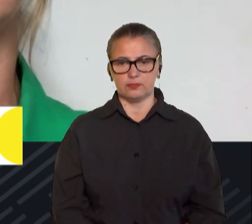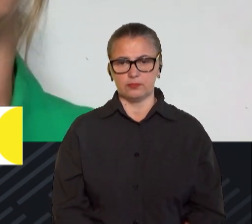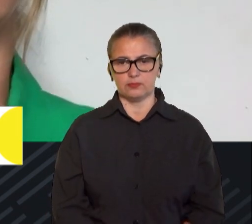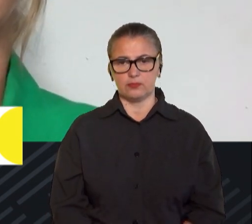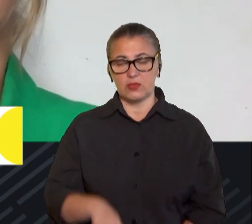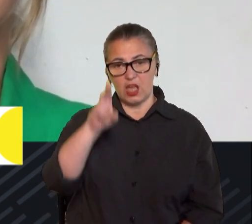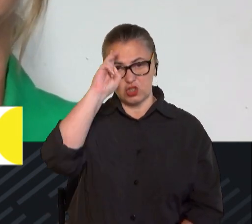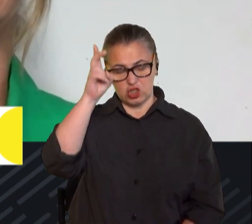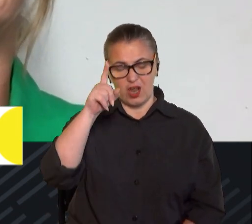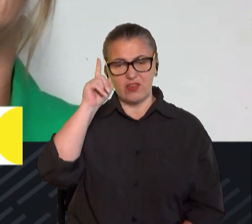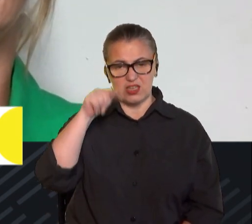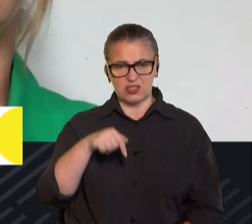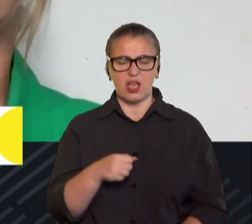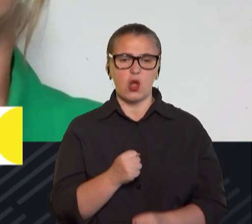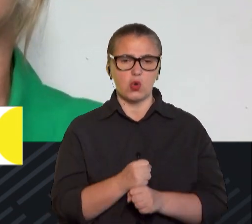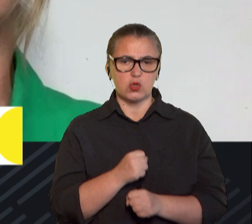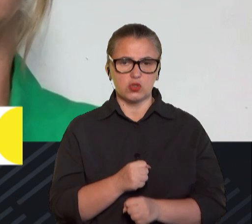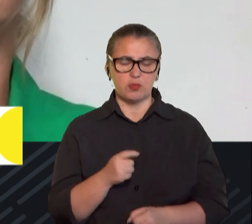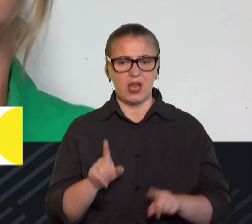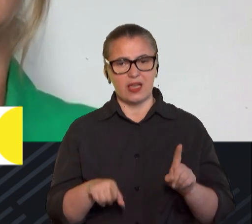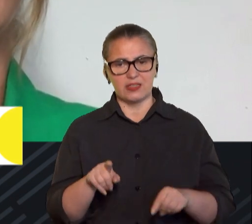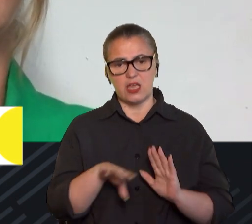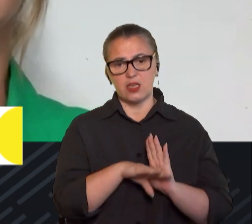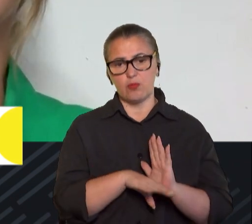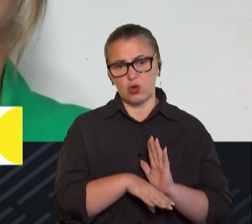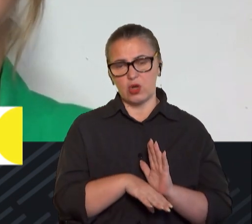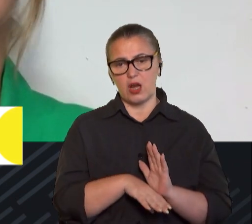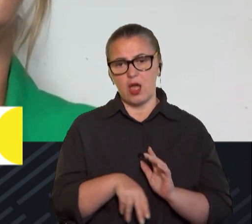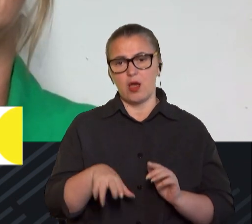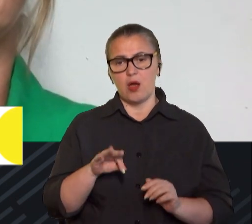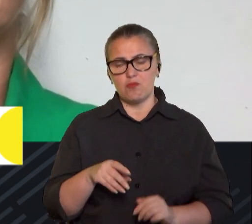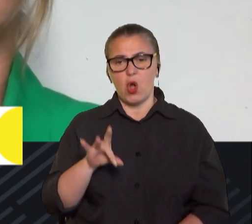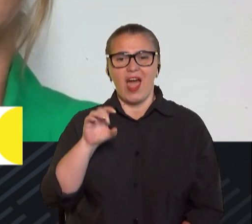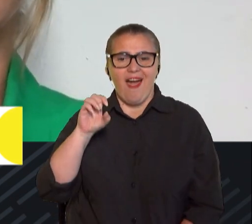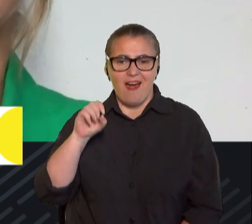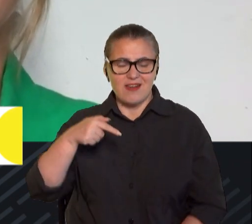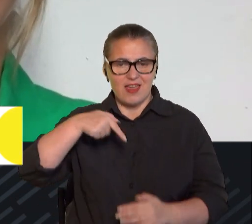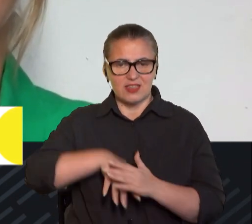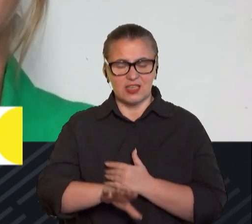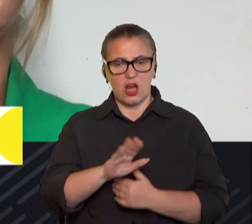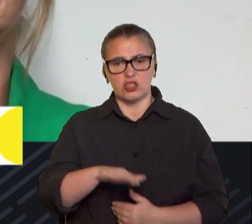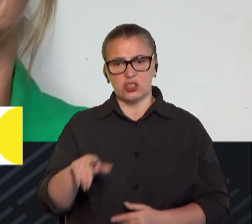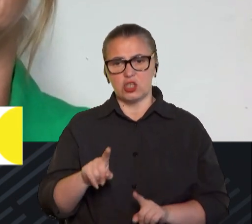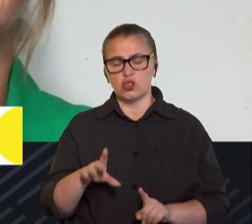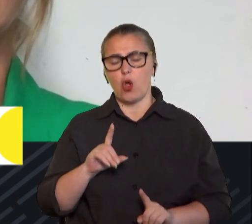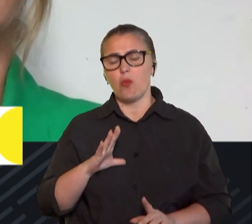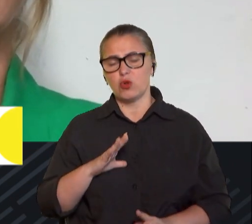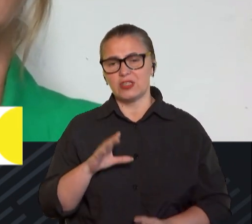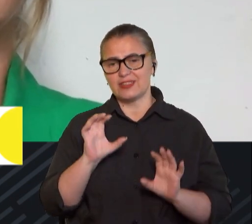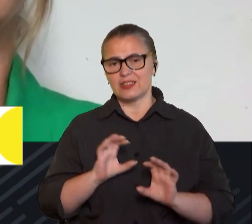Держава, я знаю, що розробляються деякі програми щодо реінтеграції дітей, які були незаконно викрадені